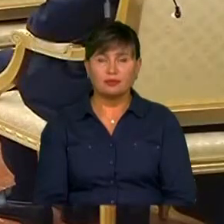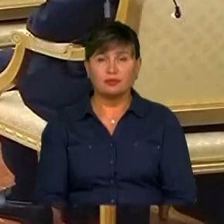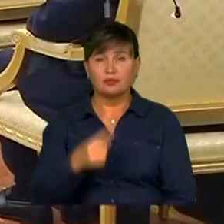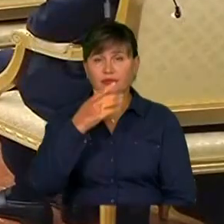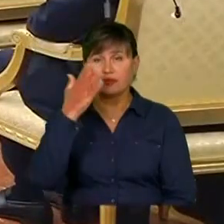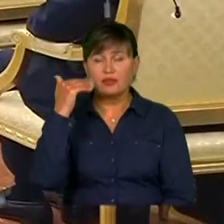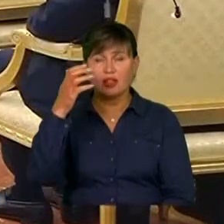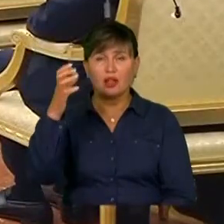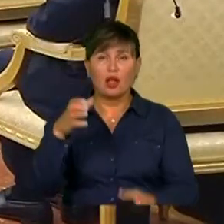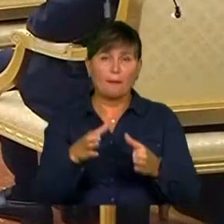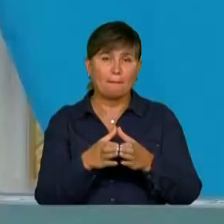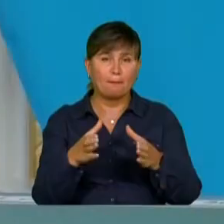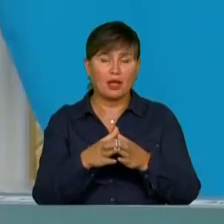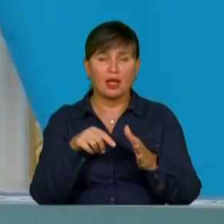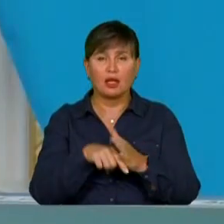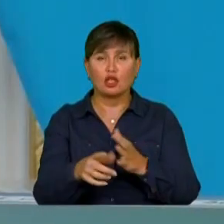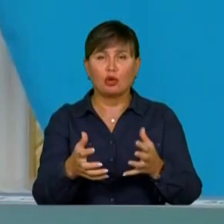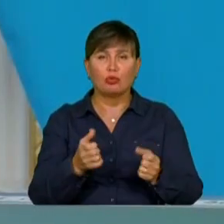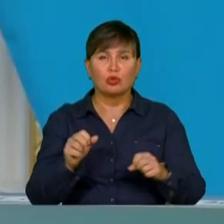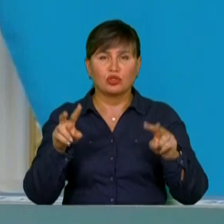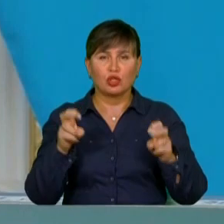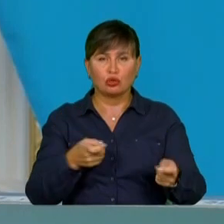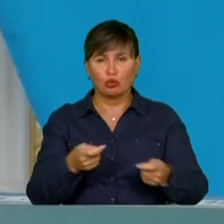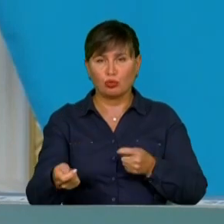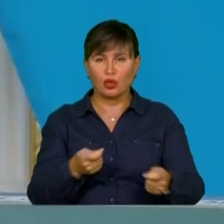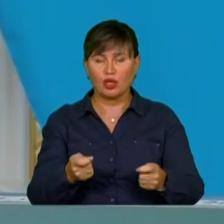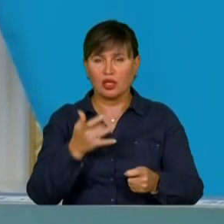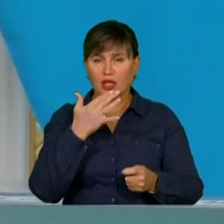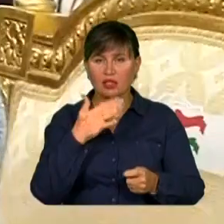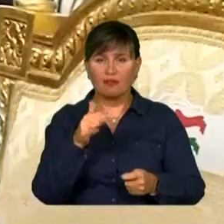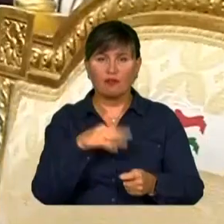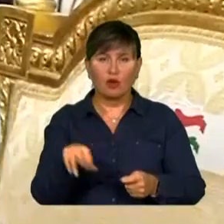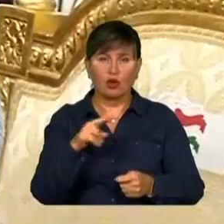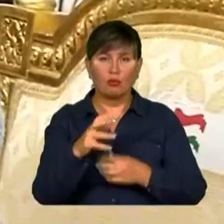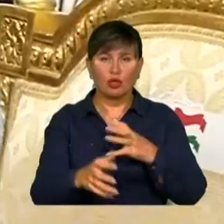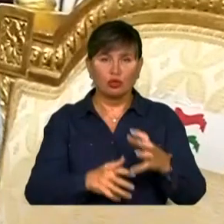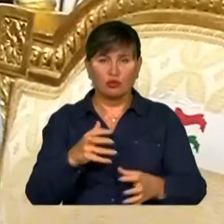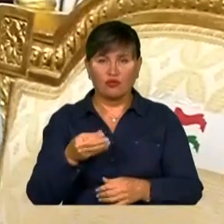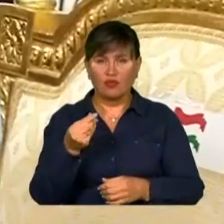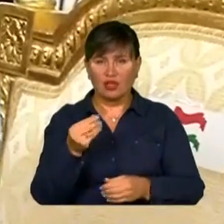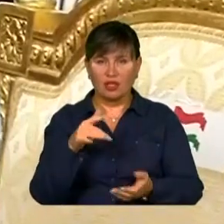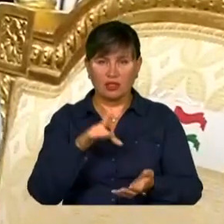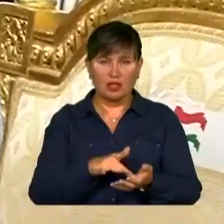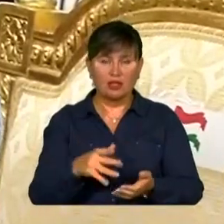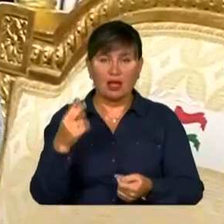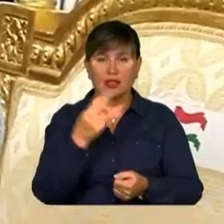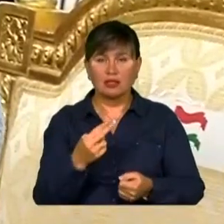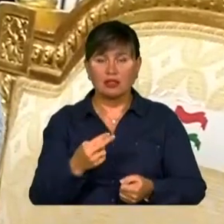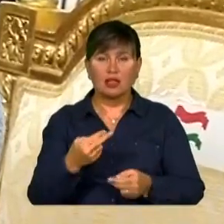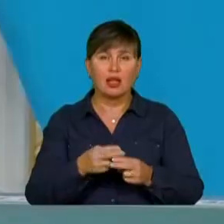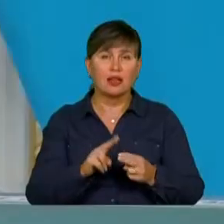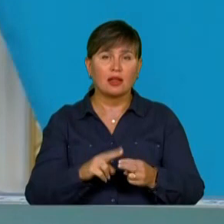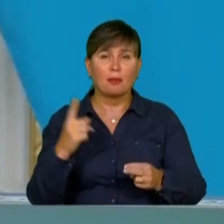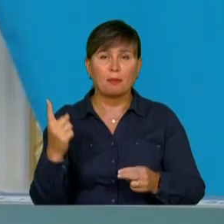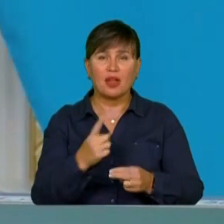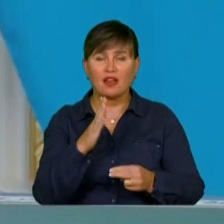Недавно компания Equilibrium Capital получила статус управляющей иностранными фондами в Международном финансовом центре Астана. Она стала первой